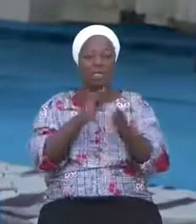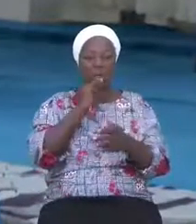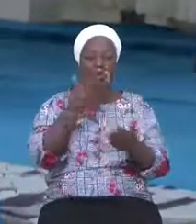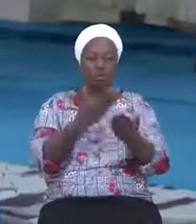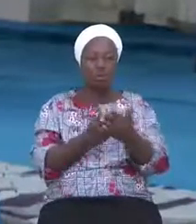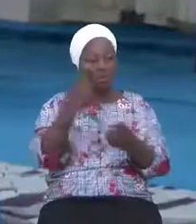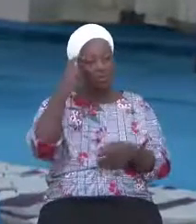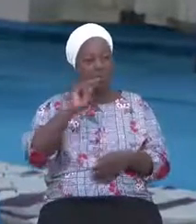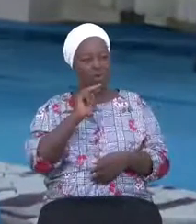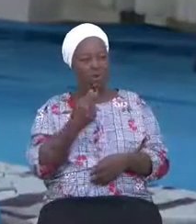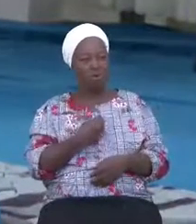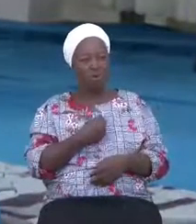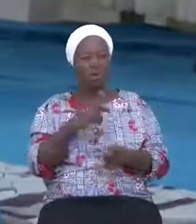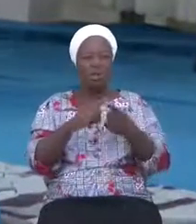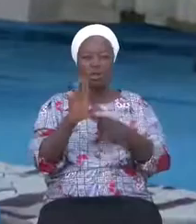soyons ici. »